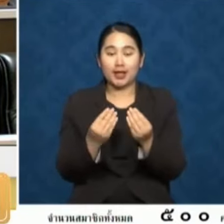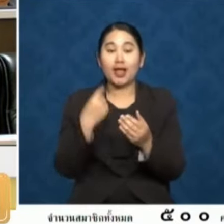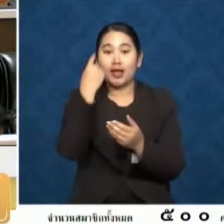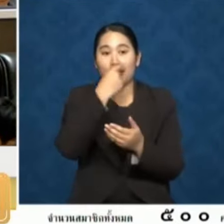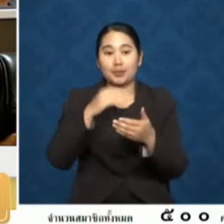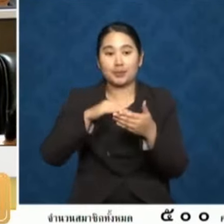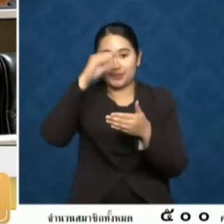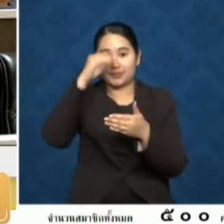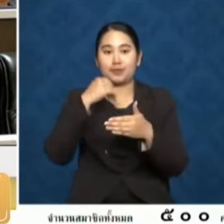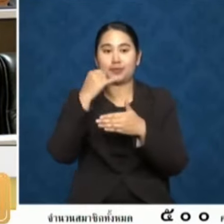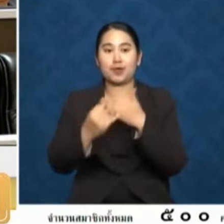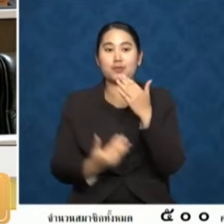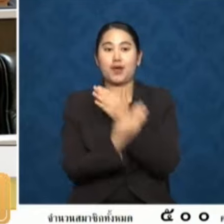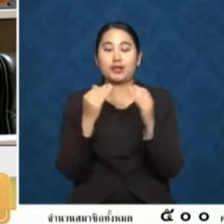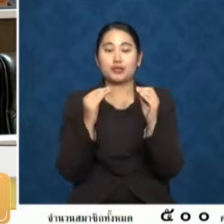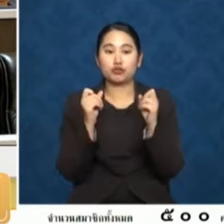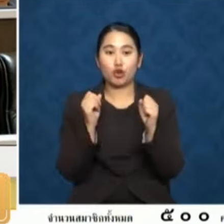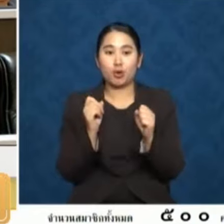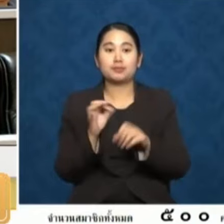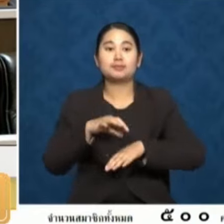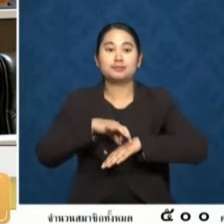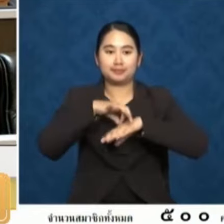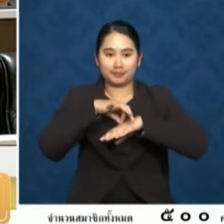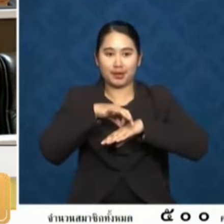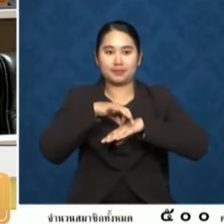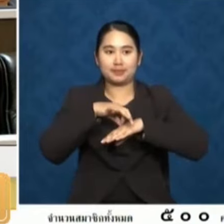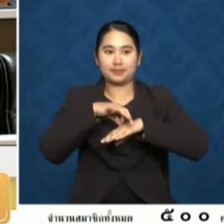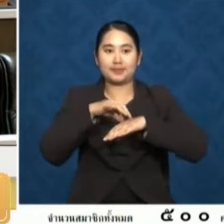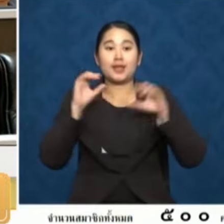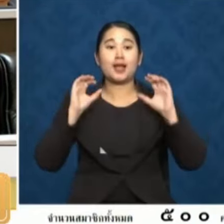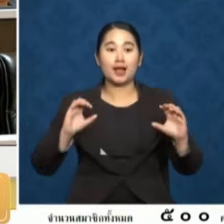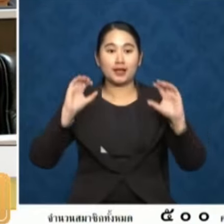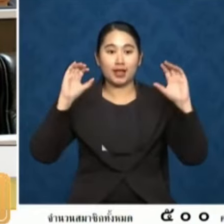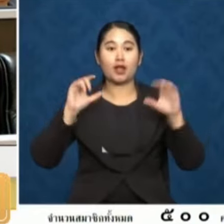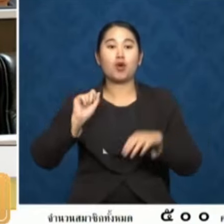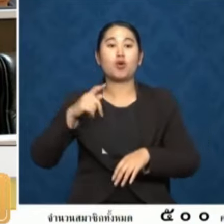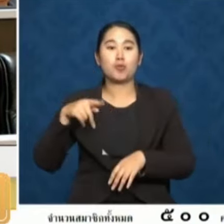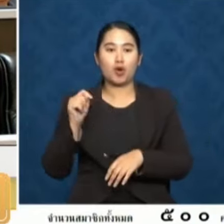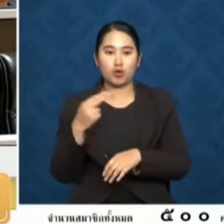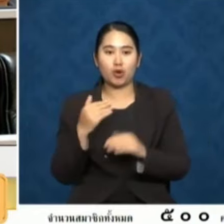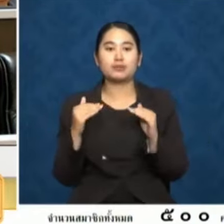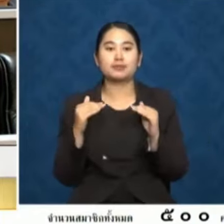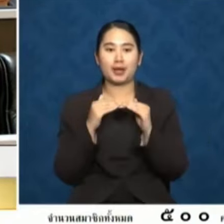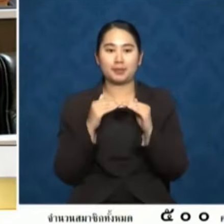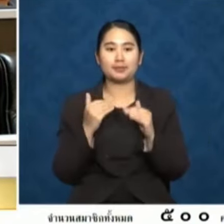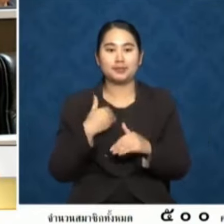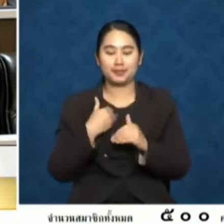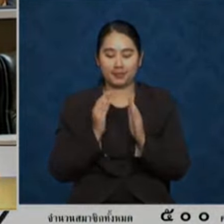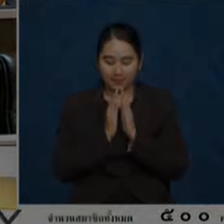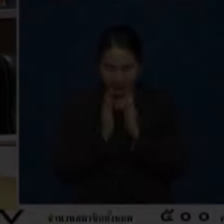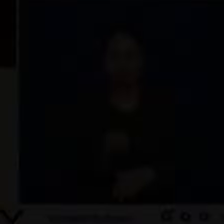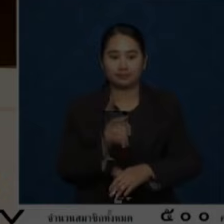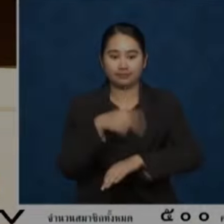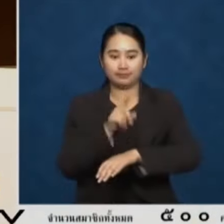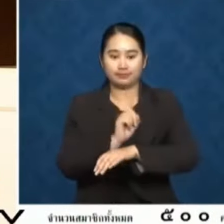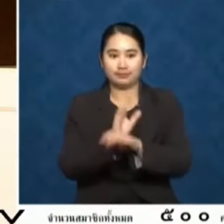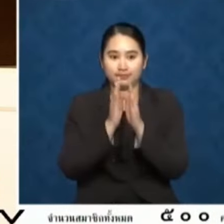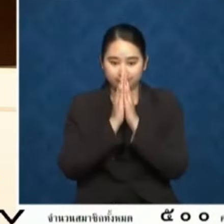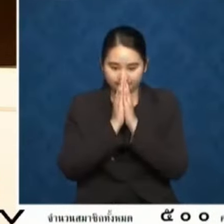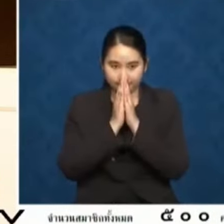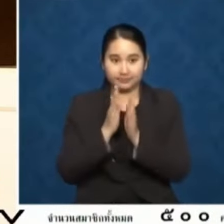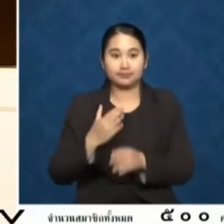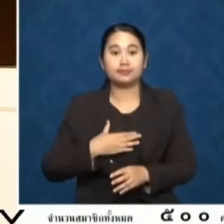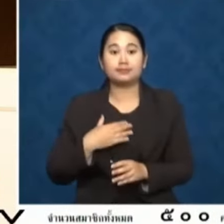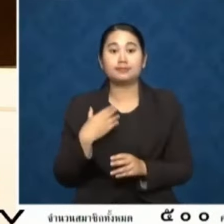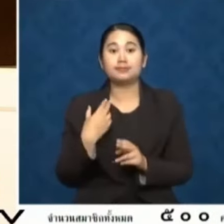นักศึกษาในการสอบบรรจุเพื่อเข้ารับราชการอย่างเป็นธรรมกราบขอบพระคุณท่านประธานครับ ผมครูม